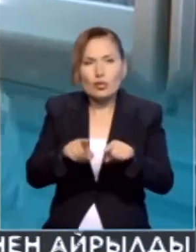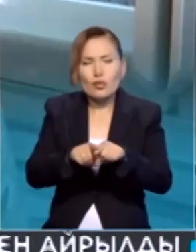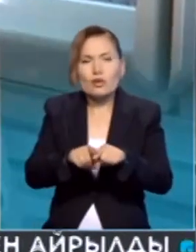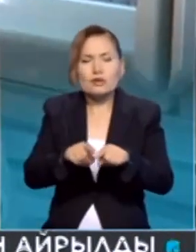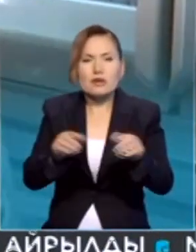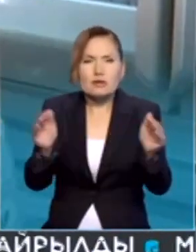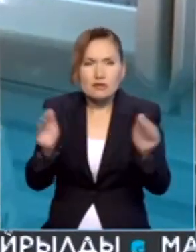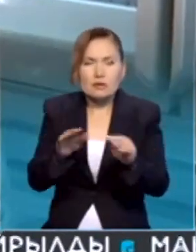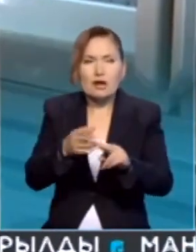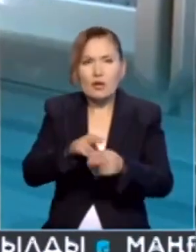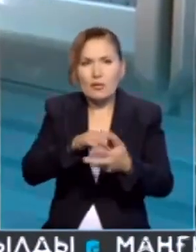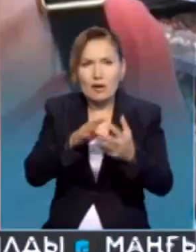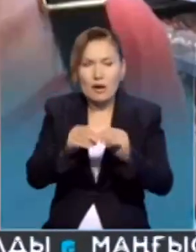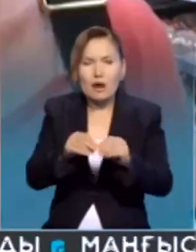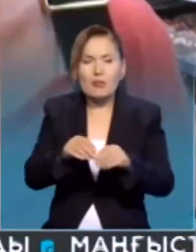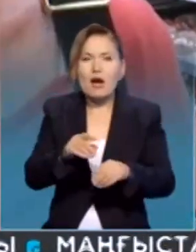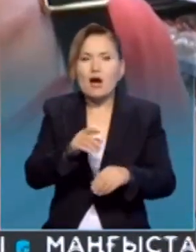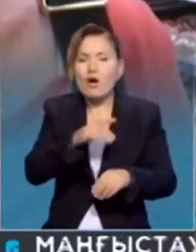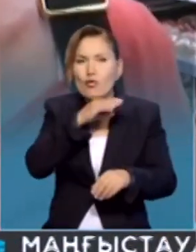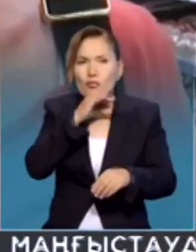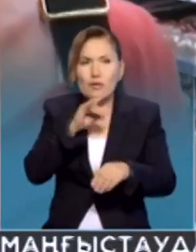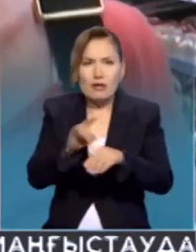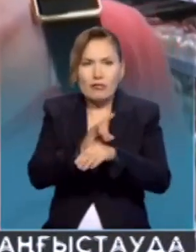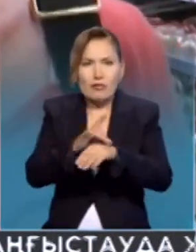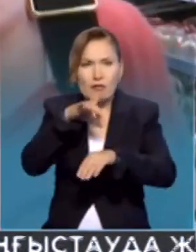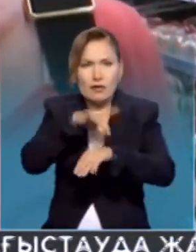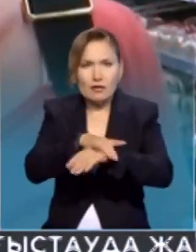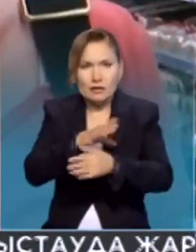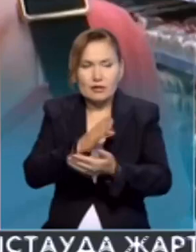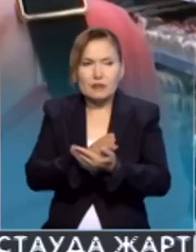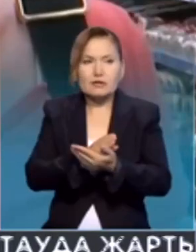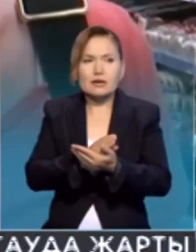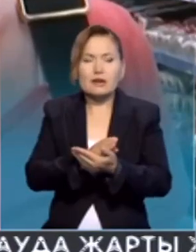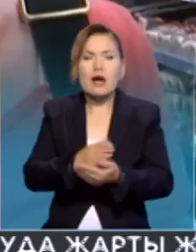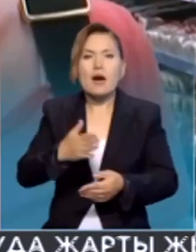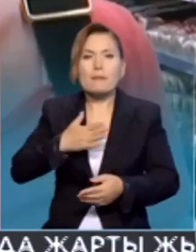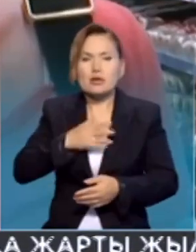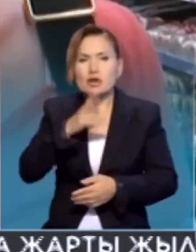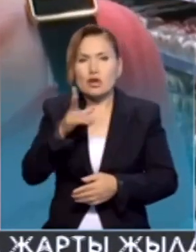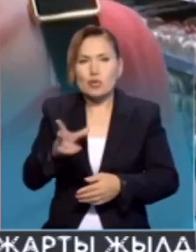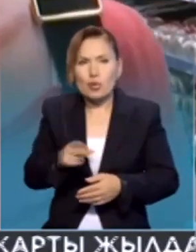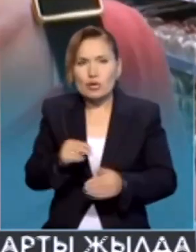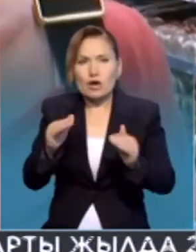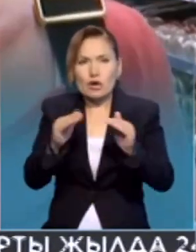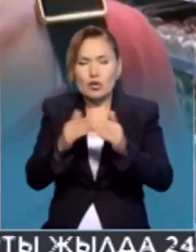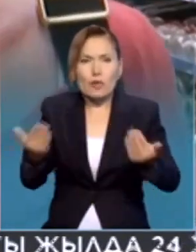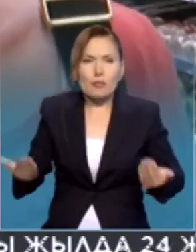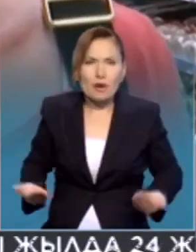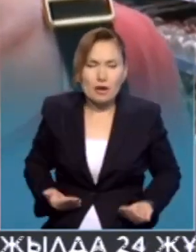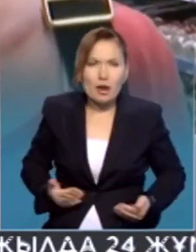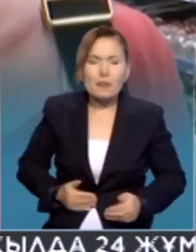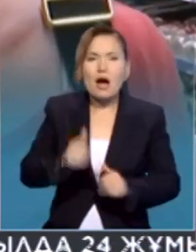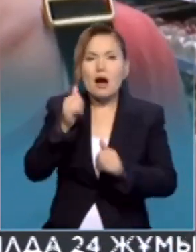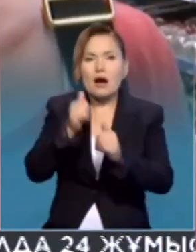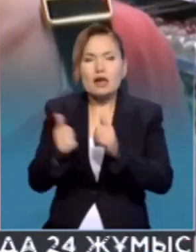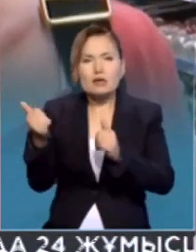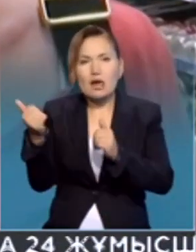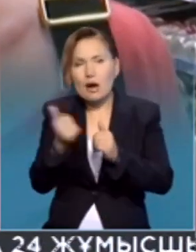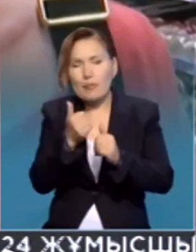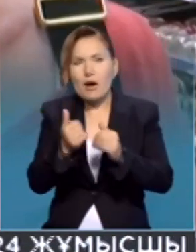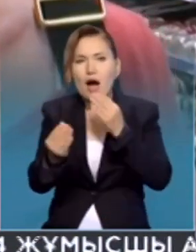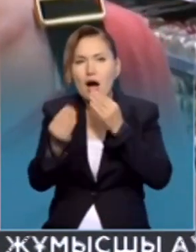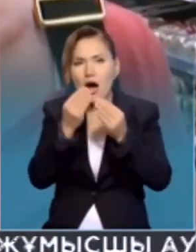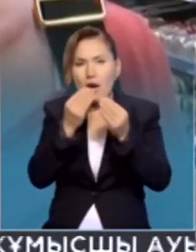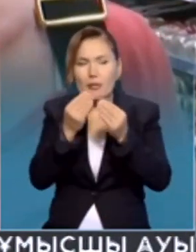секилди көрсөтүп алдауга тырысат. Биз кызыбыз экөөбүз гана турабыз. Аптасына азык-түлүккө шамамен 135 доллар жумсасак,